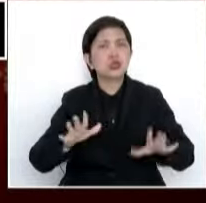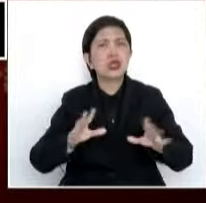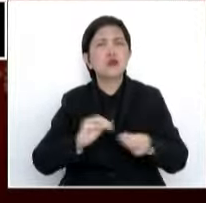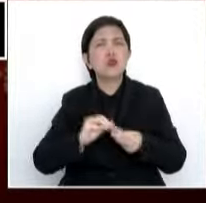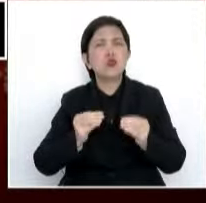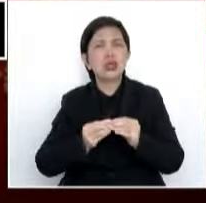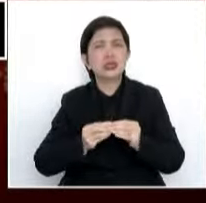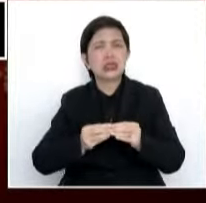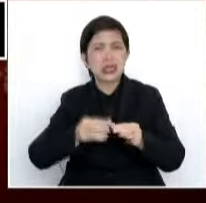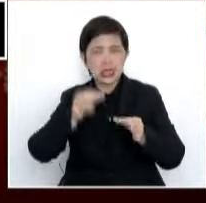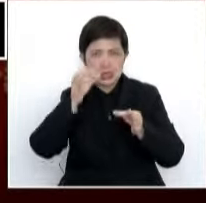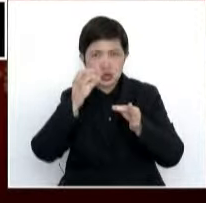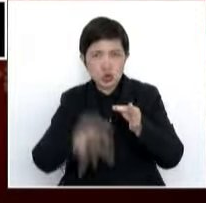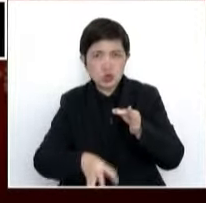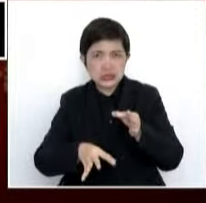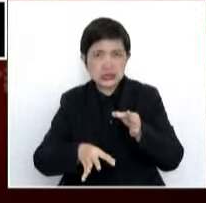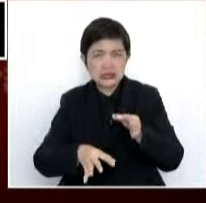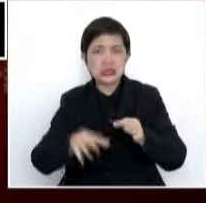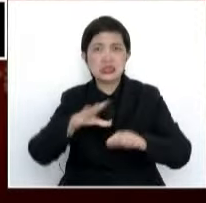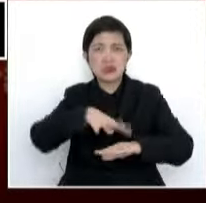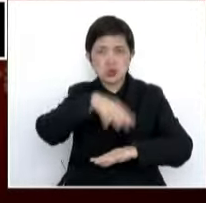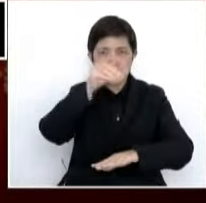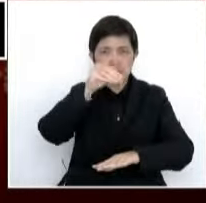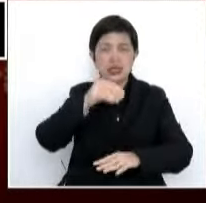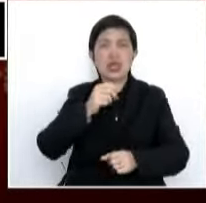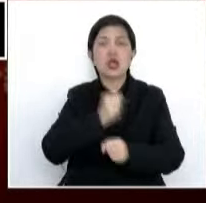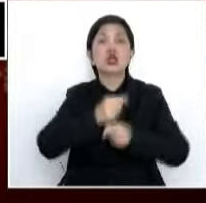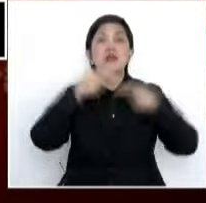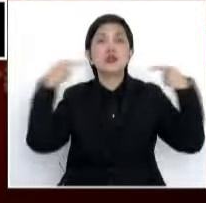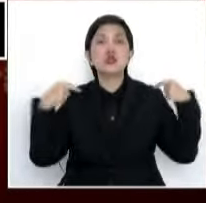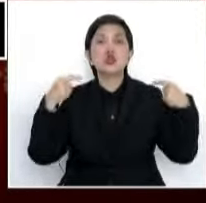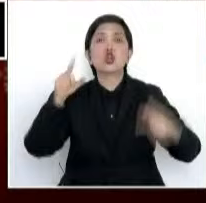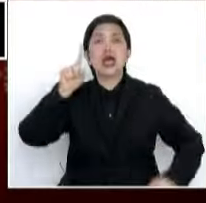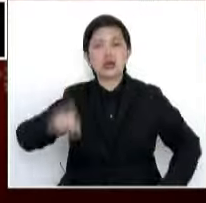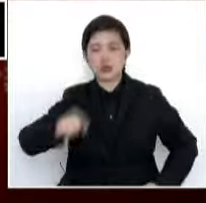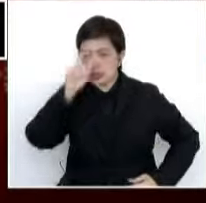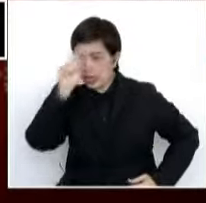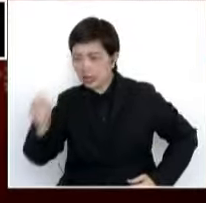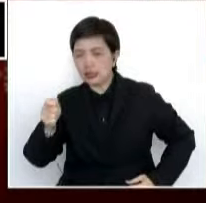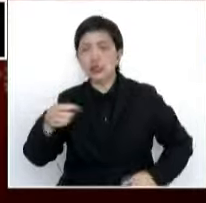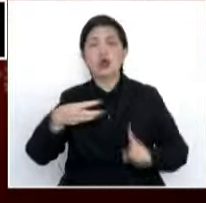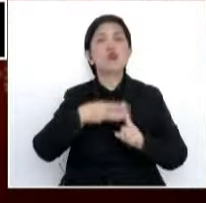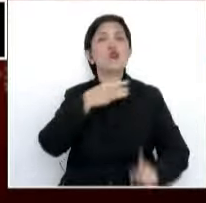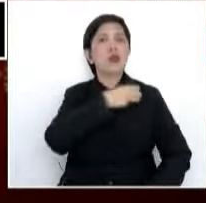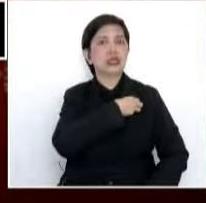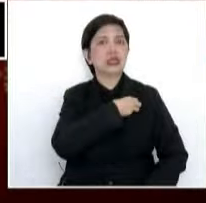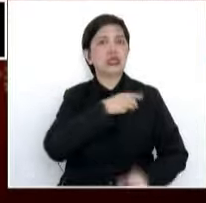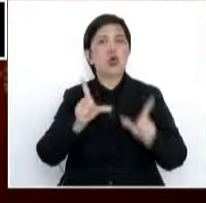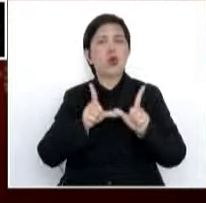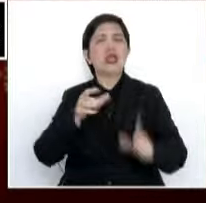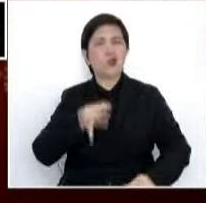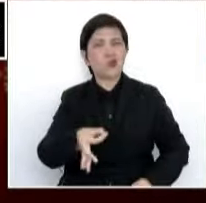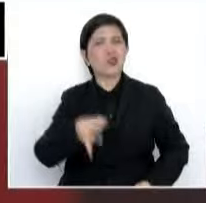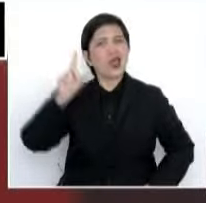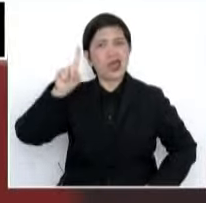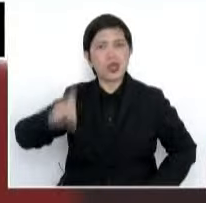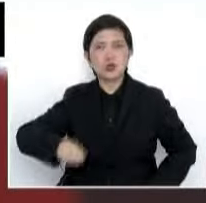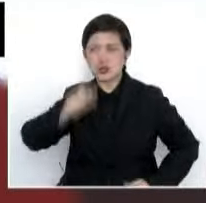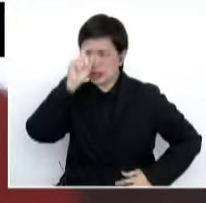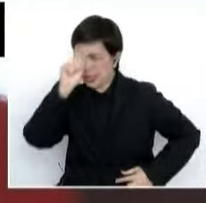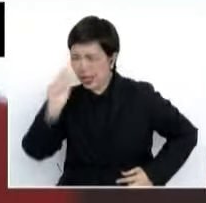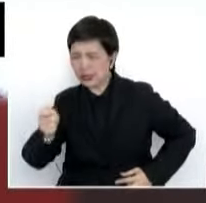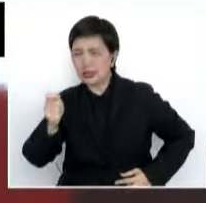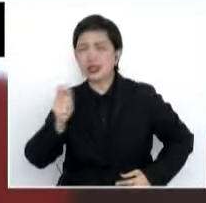pusat maka yang namanya gubernur harus taat maka yang namanya Bupati Walikota harus taat karena dalam